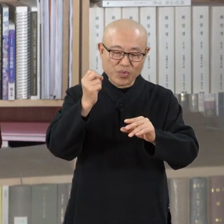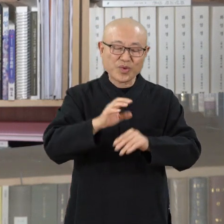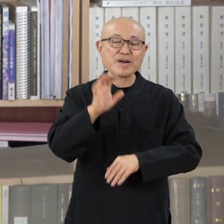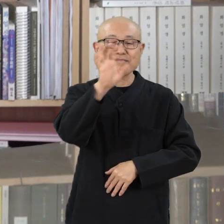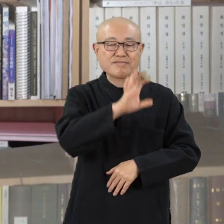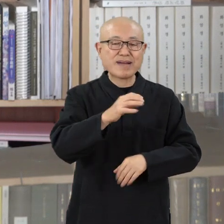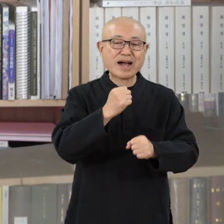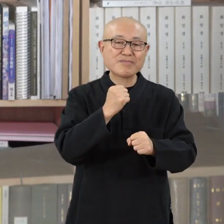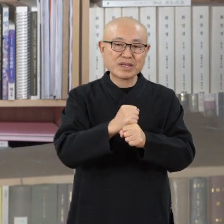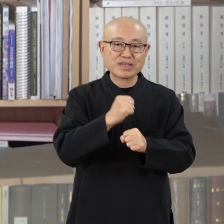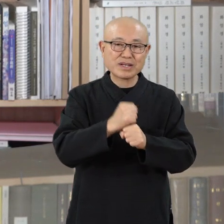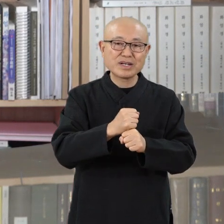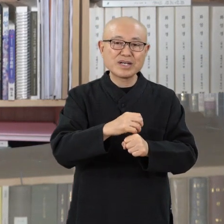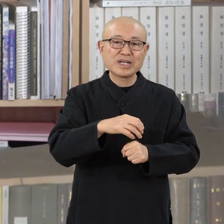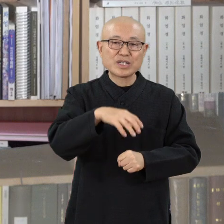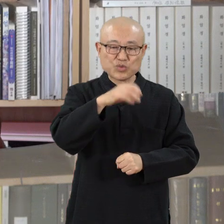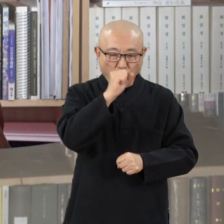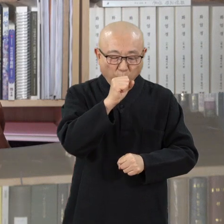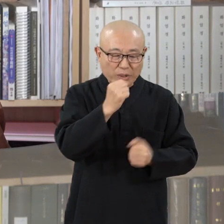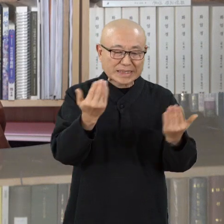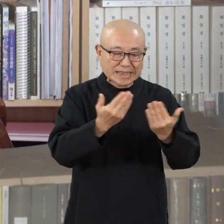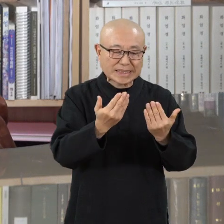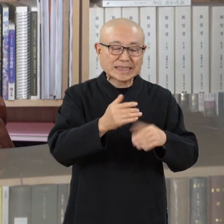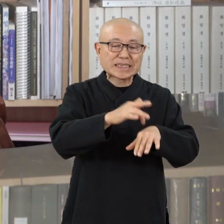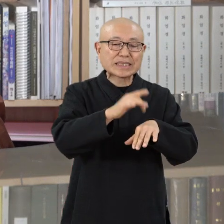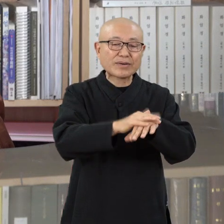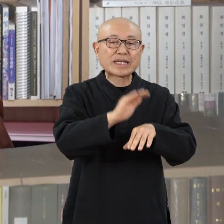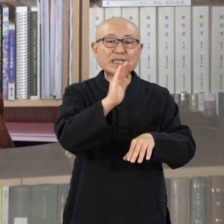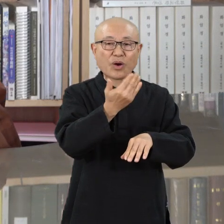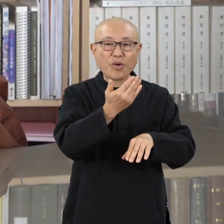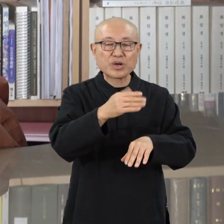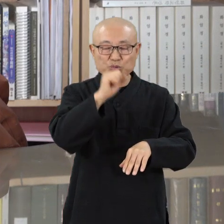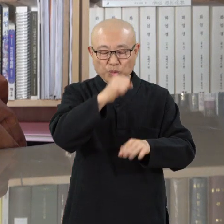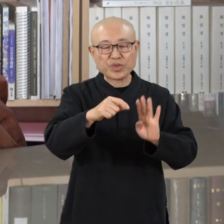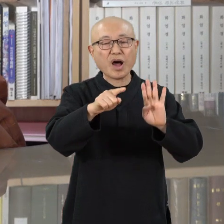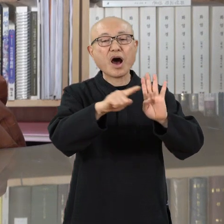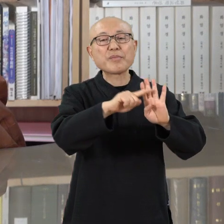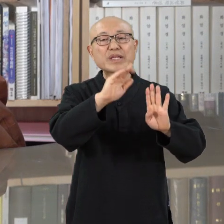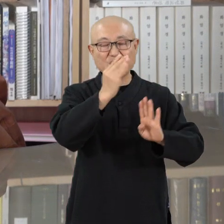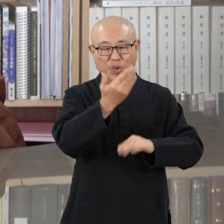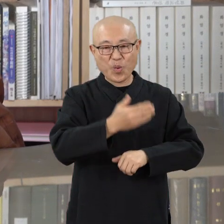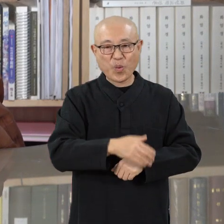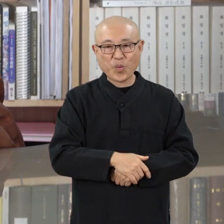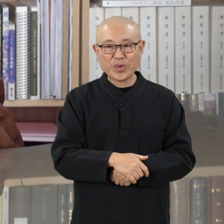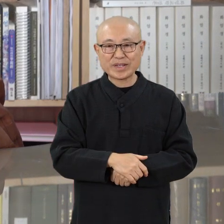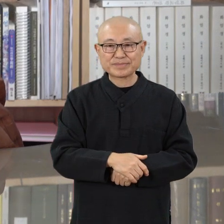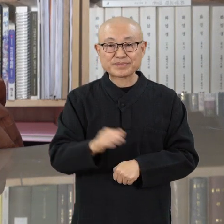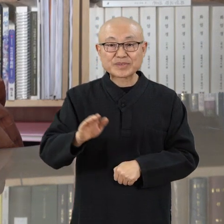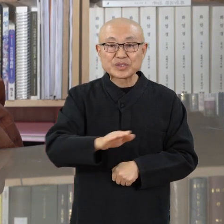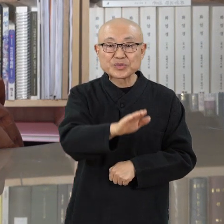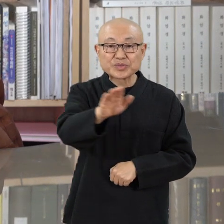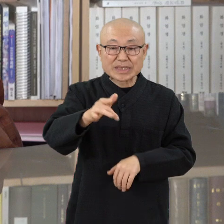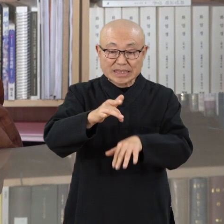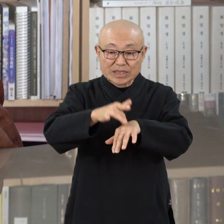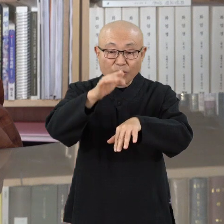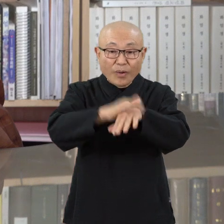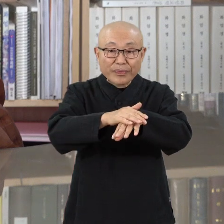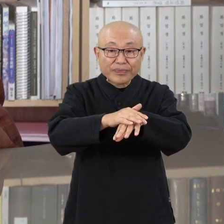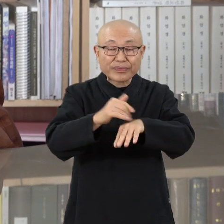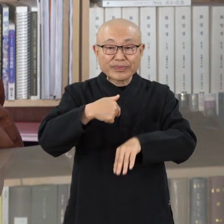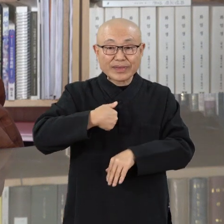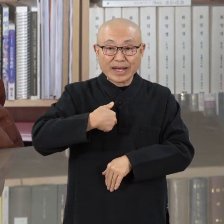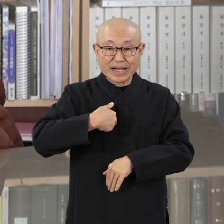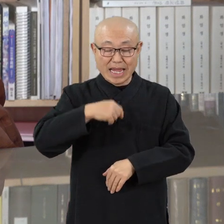반복하면서 그것이 습관이 되고 습관이 업이 되고 그래서 우리는 그 습관,